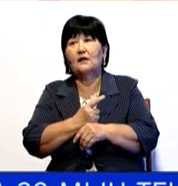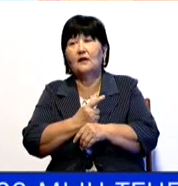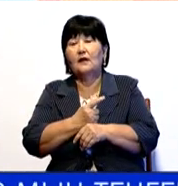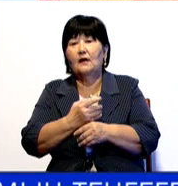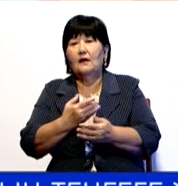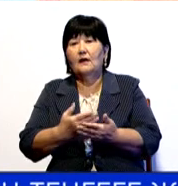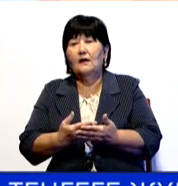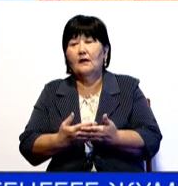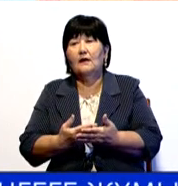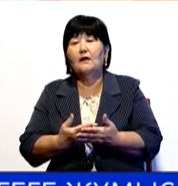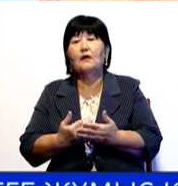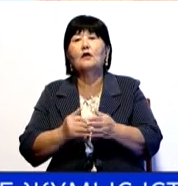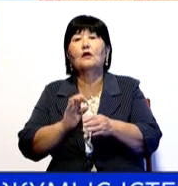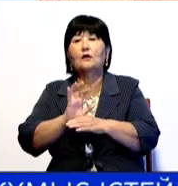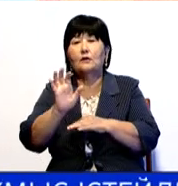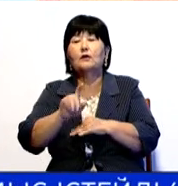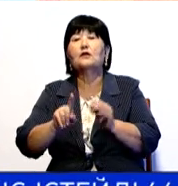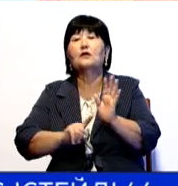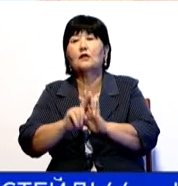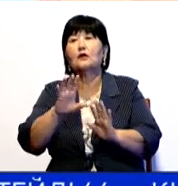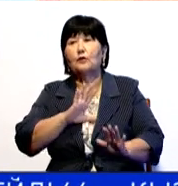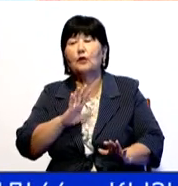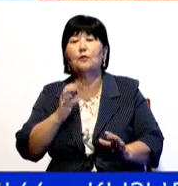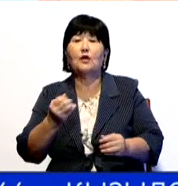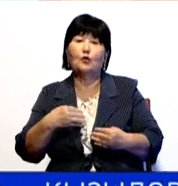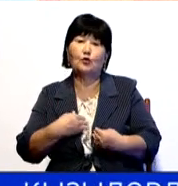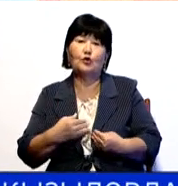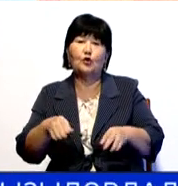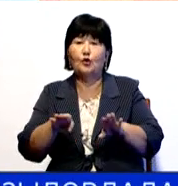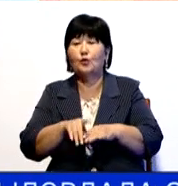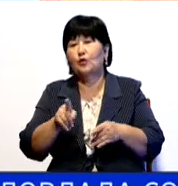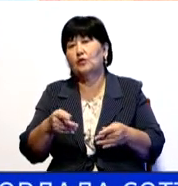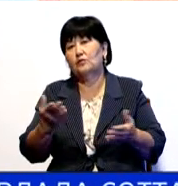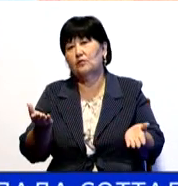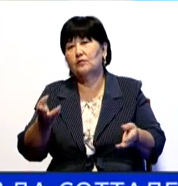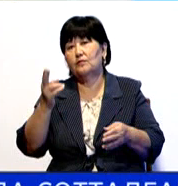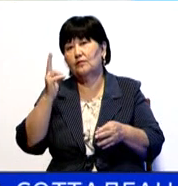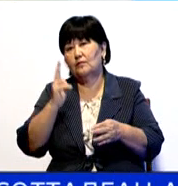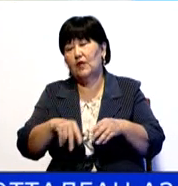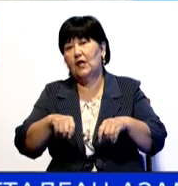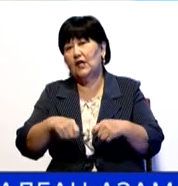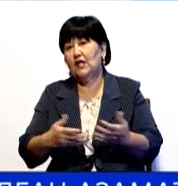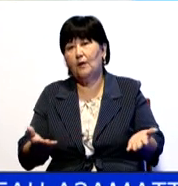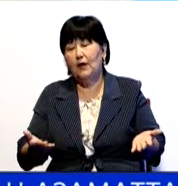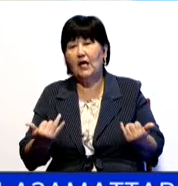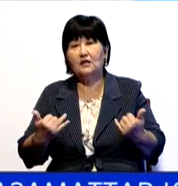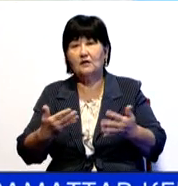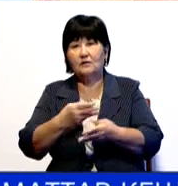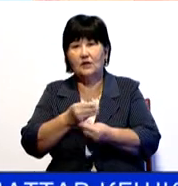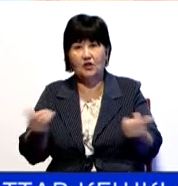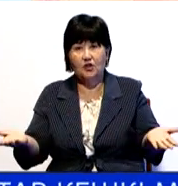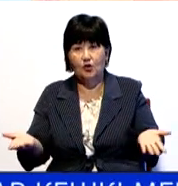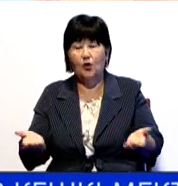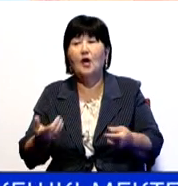несі өнімі шықты үлгерген тұғын, бірақ өкінішке қарай ол құрып бәрі қирап қалды, қазір ізде жоқ.